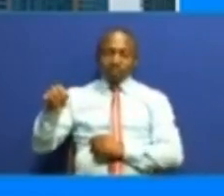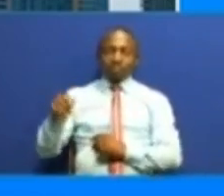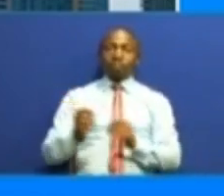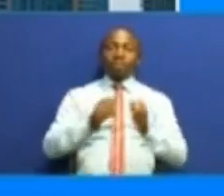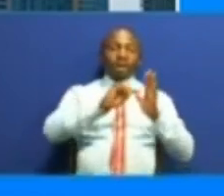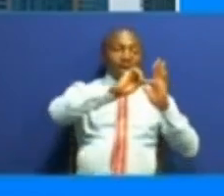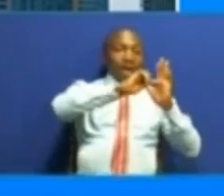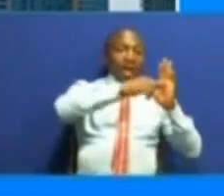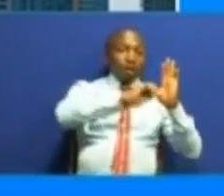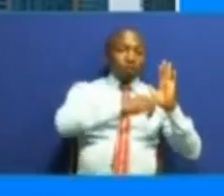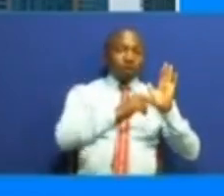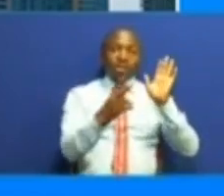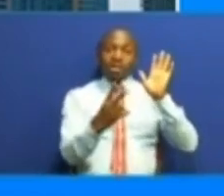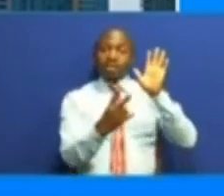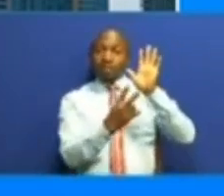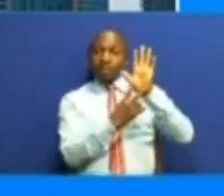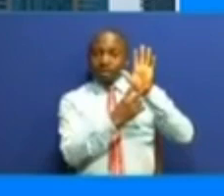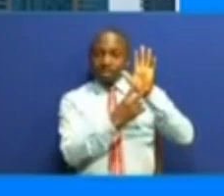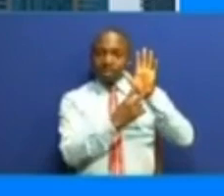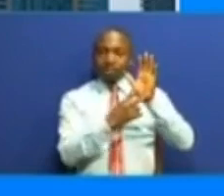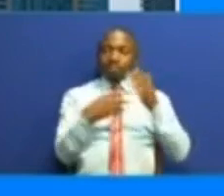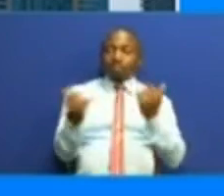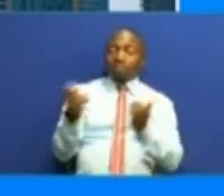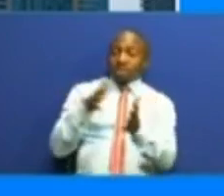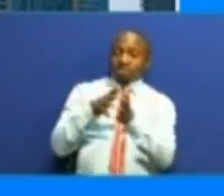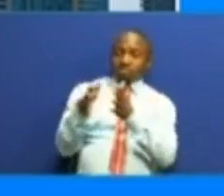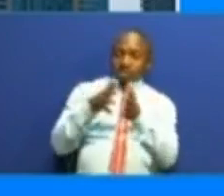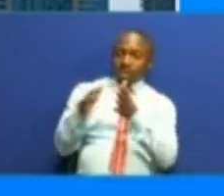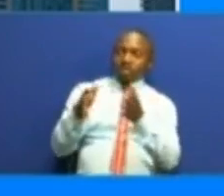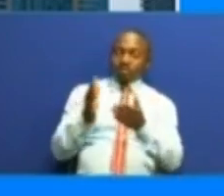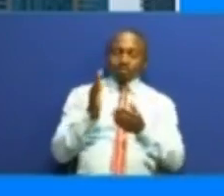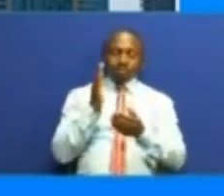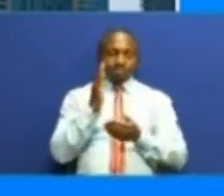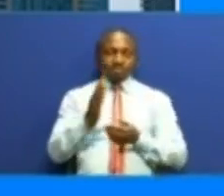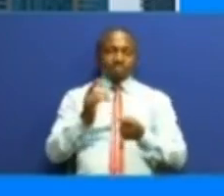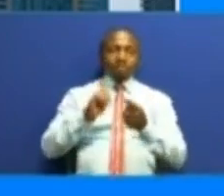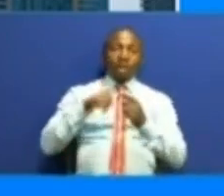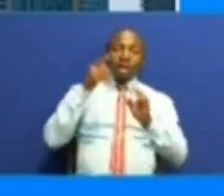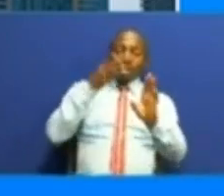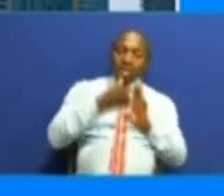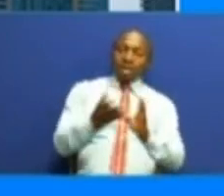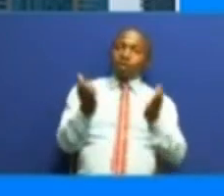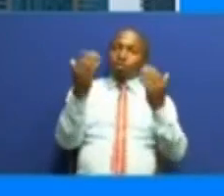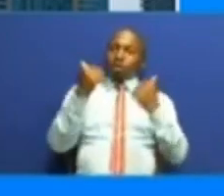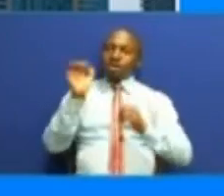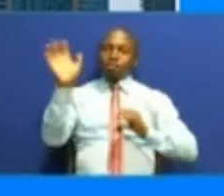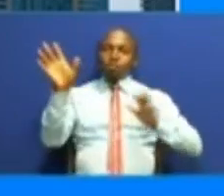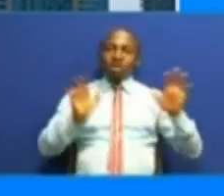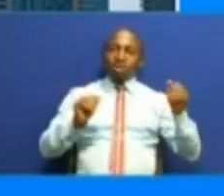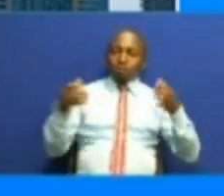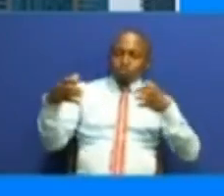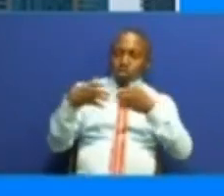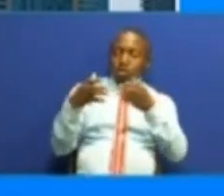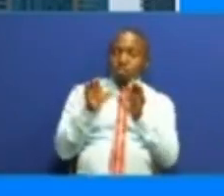kanuni ya 7 imeeleza kwamba ili uweze kuitisha mkutano